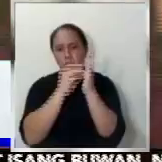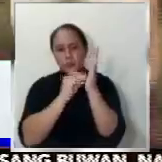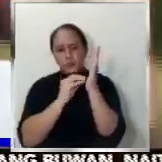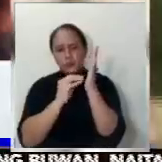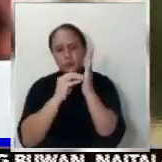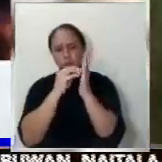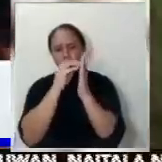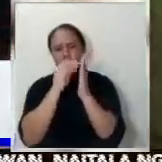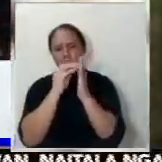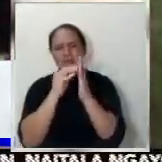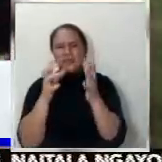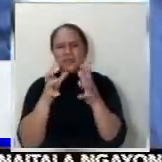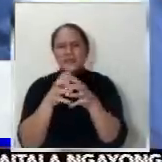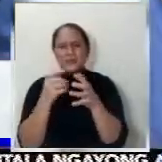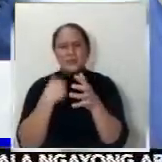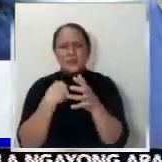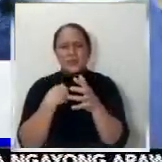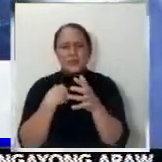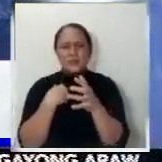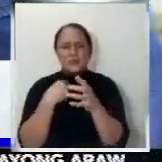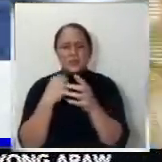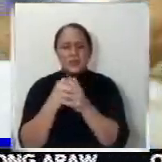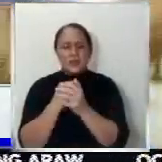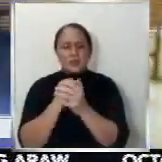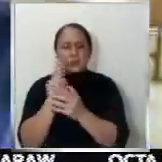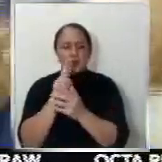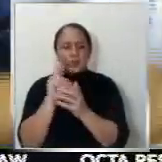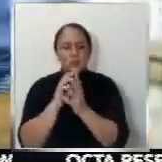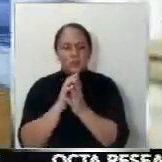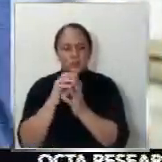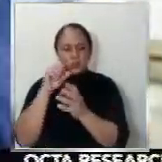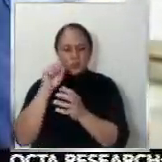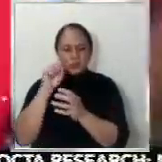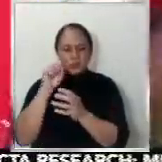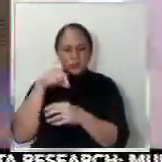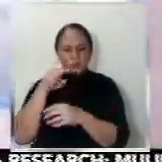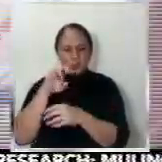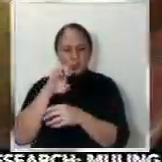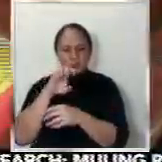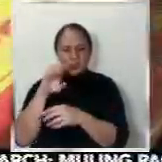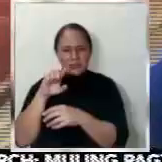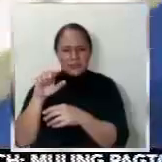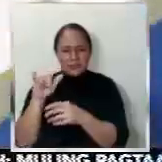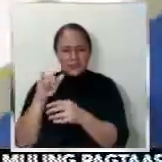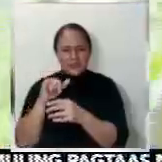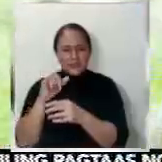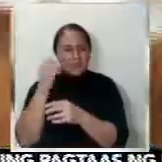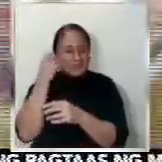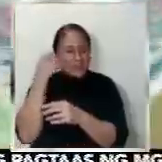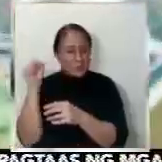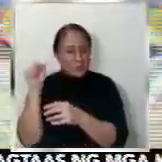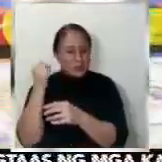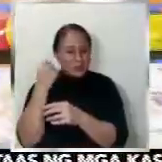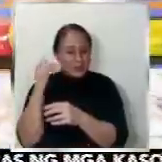ay isang salitang onomatopeya. Kaya tinawag na squeegee dahil ang tulog niya ay squeegee.